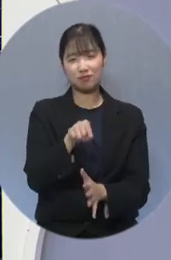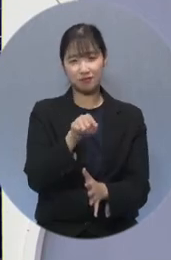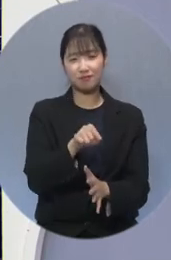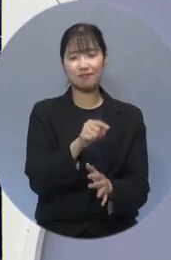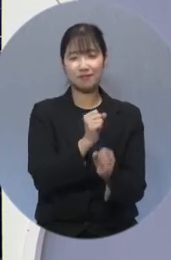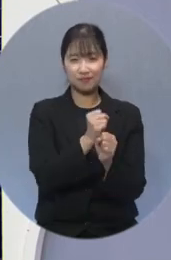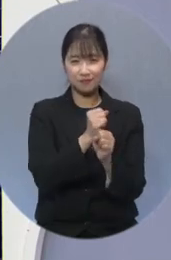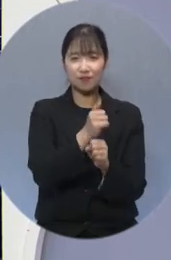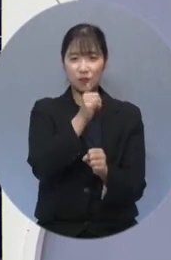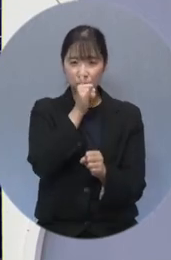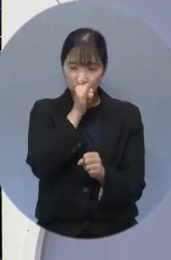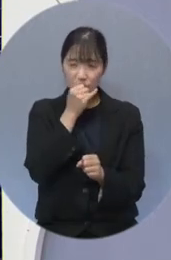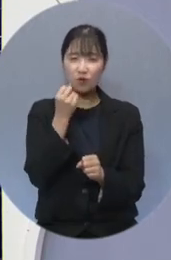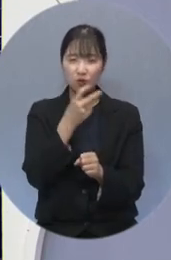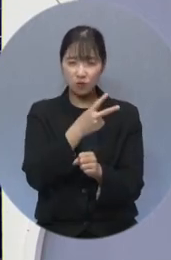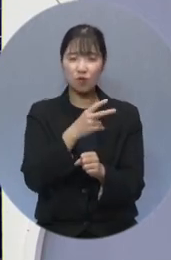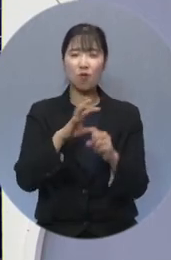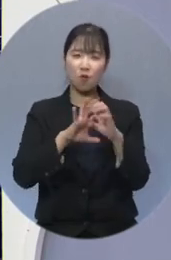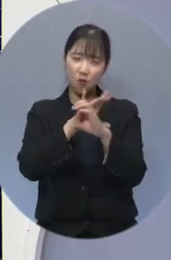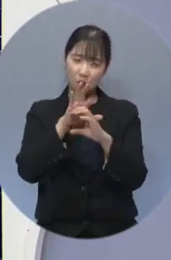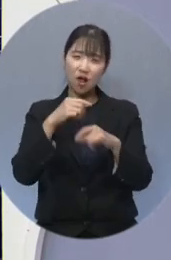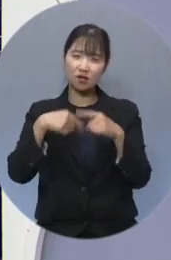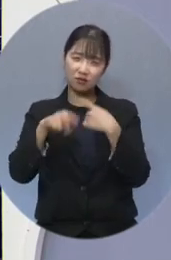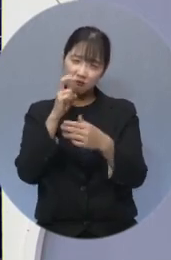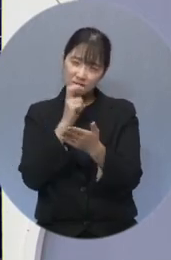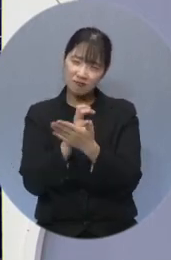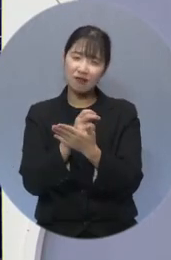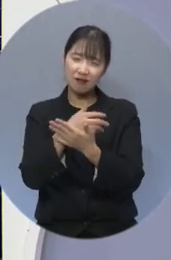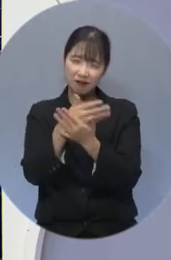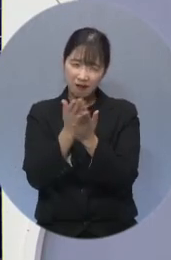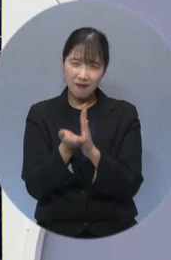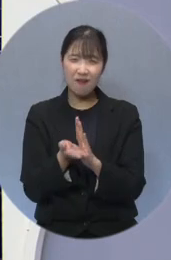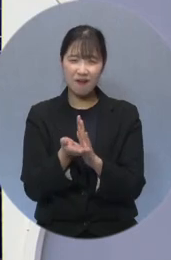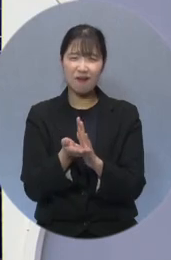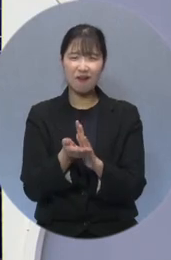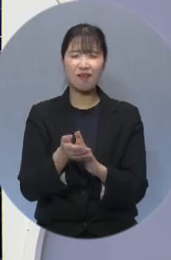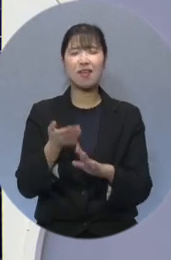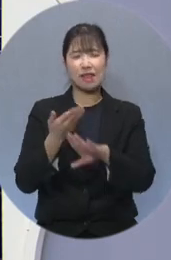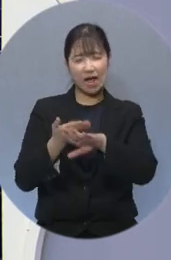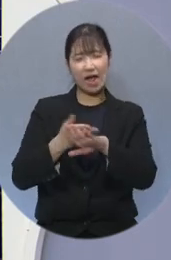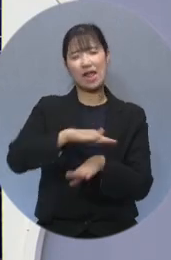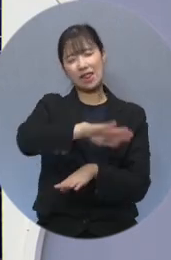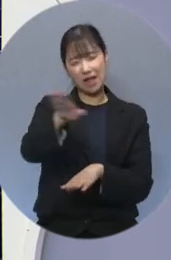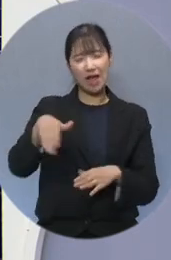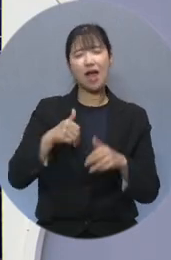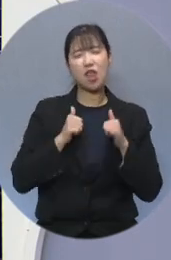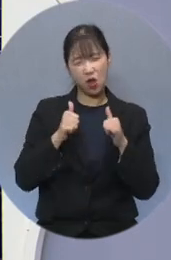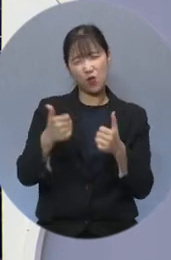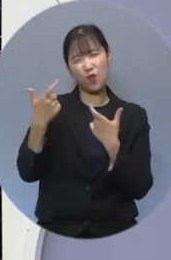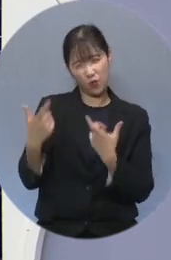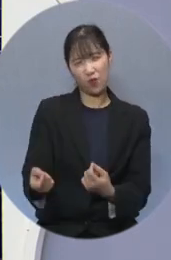사례가 있고 뭐 여러 가지 코로나 정책이나 이런 것은 다들 열심히 하기 때문에